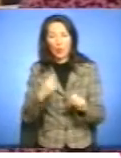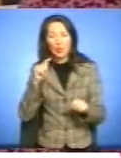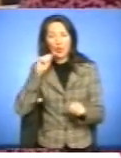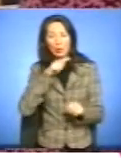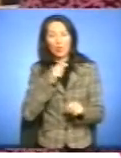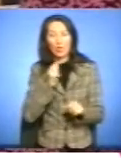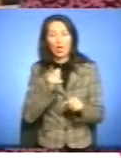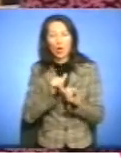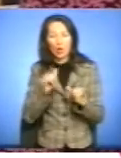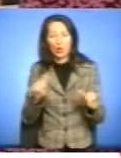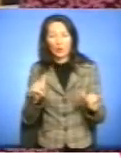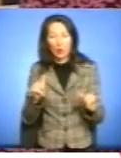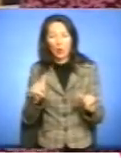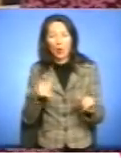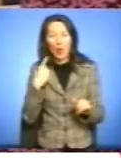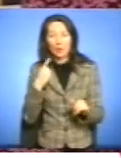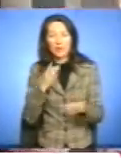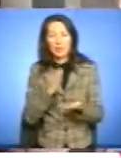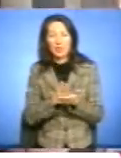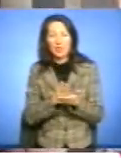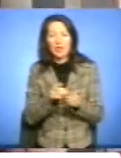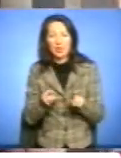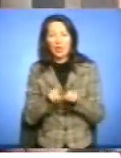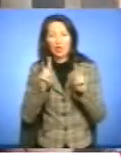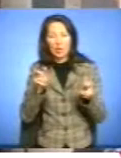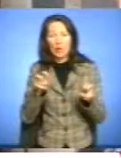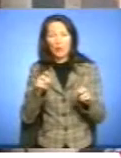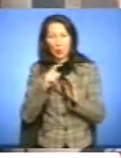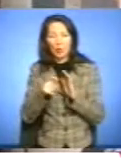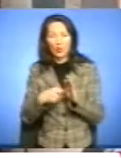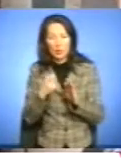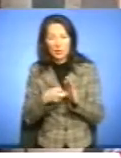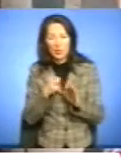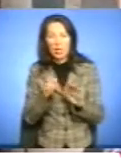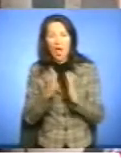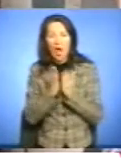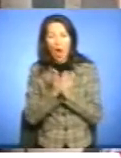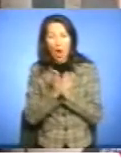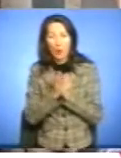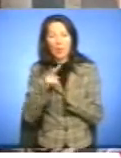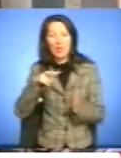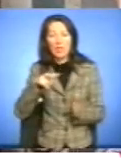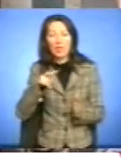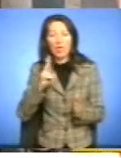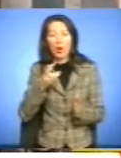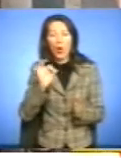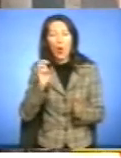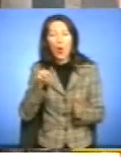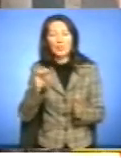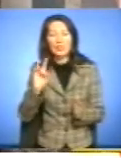роман Ліни Костенко «Записки сумасшедшого». Є робота, де хлопчик намагається досконалити